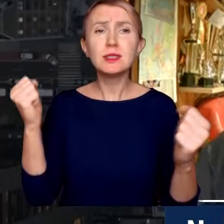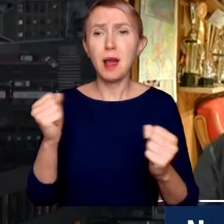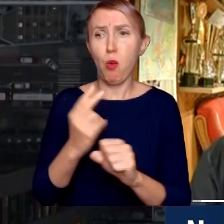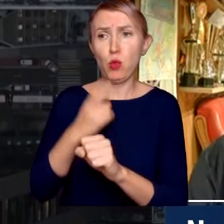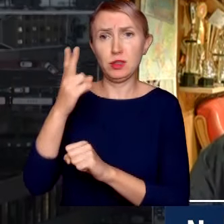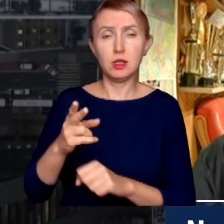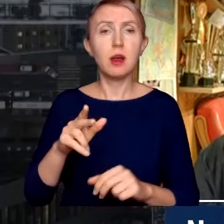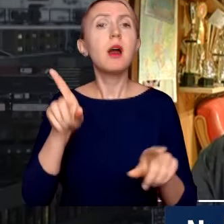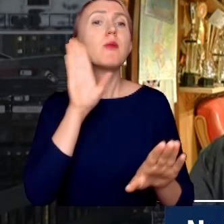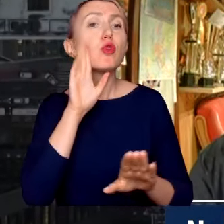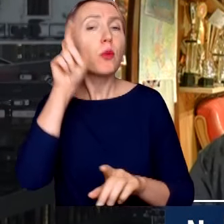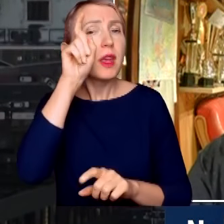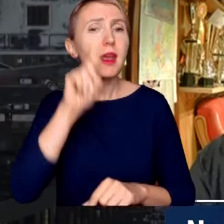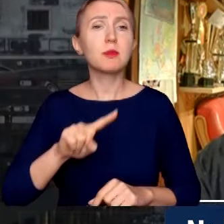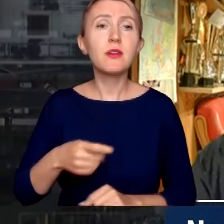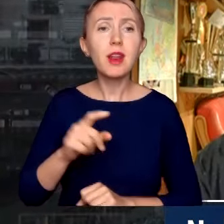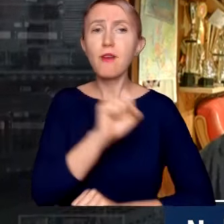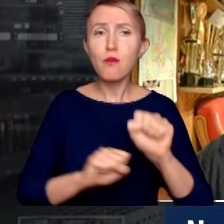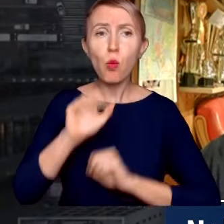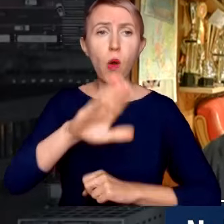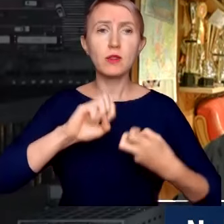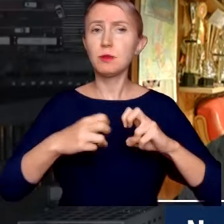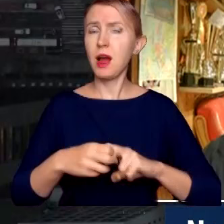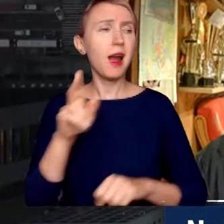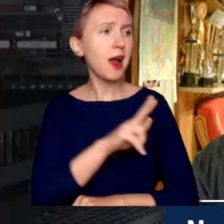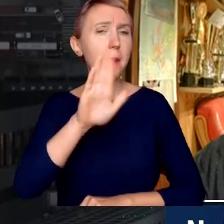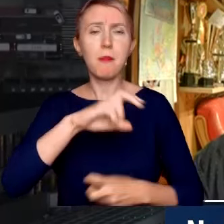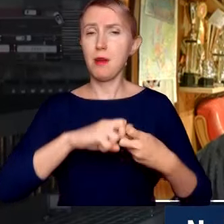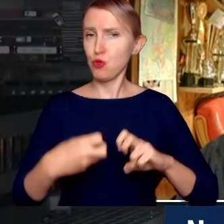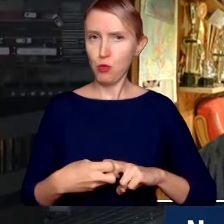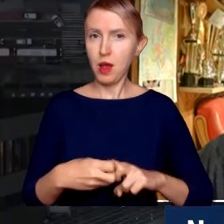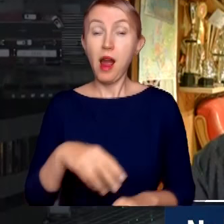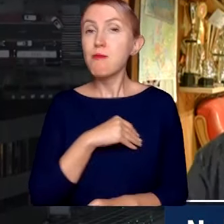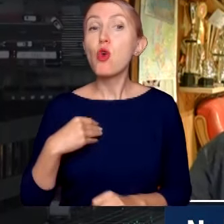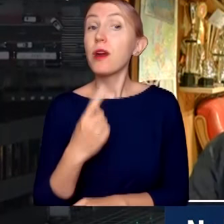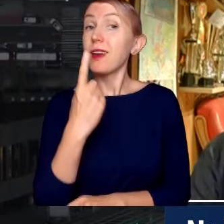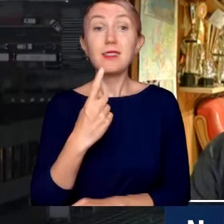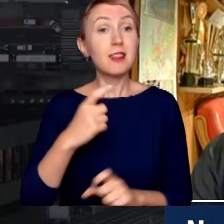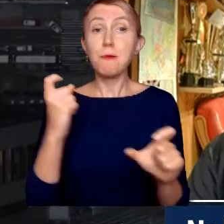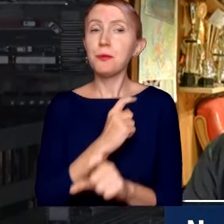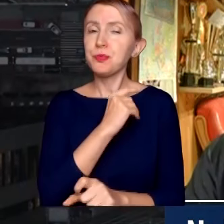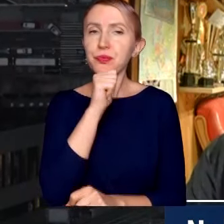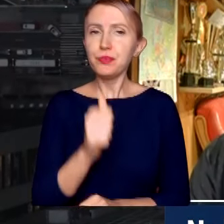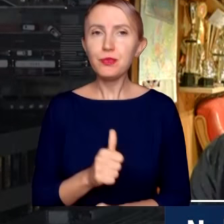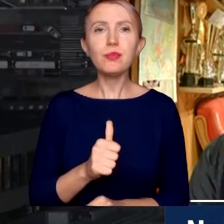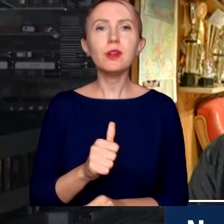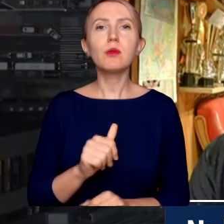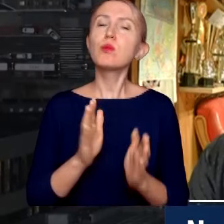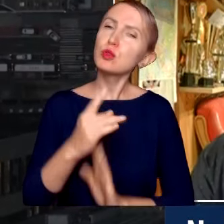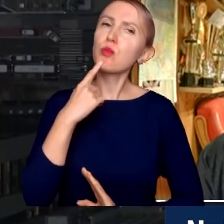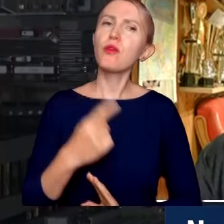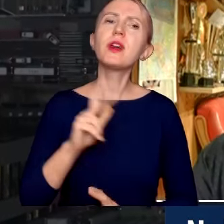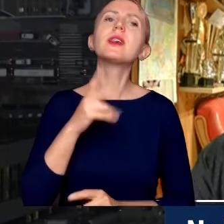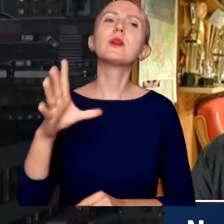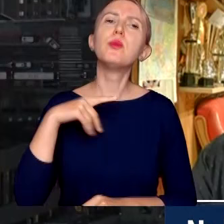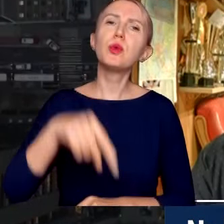jest w Niemczech, podobnie jest we Francji, Włosi mają problem, wszyscy mają problem. Polska jest jedynym krajem w Europie, gdzie, niech mi pani powie, kiedy był tutaj